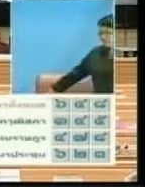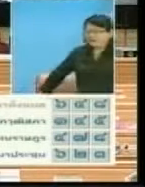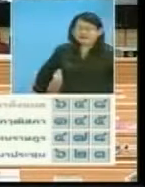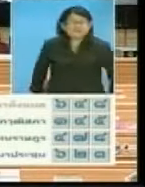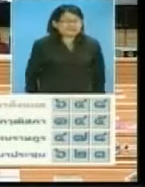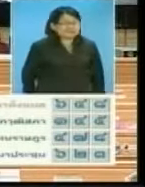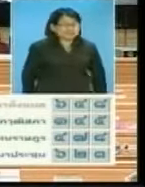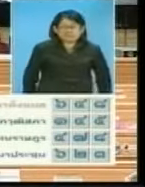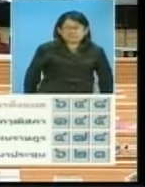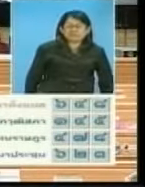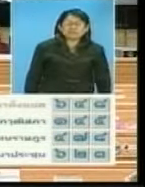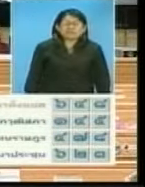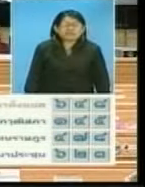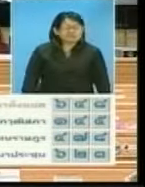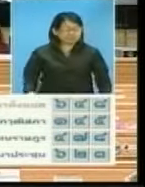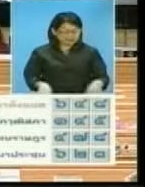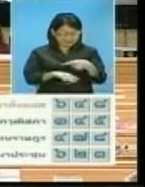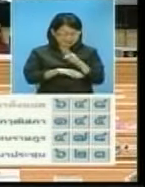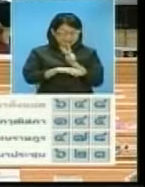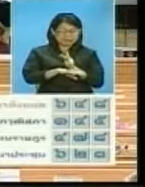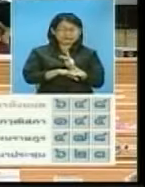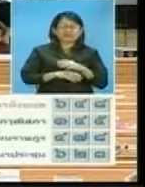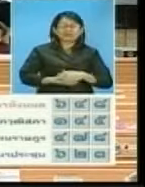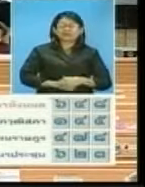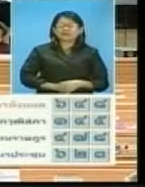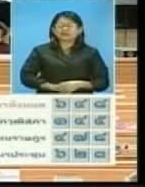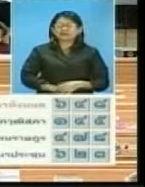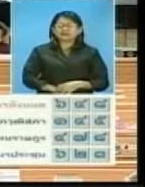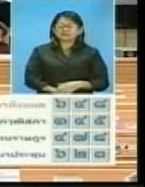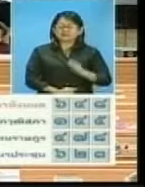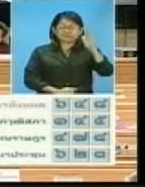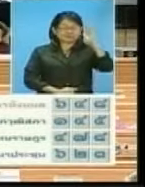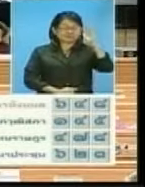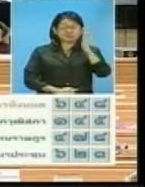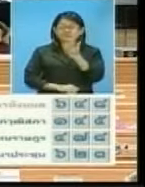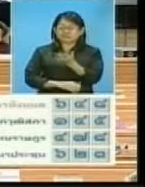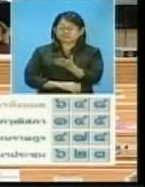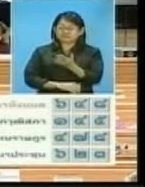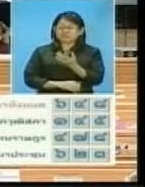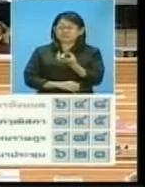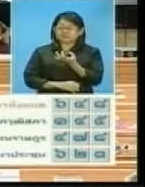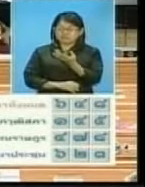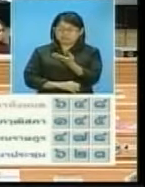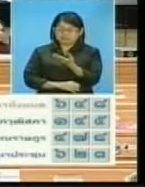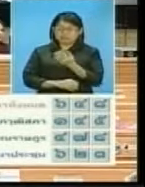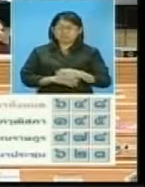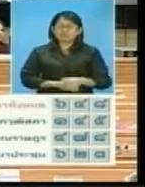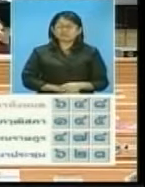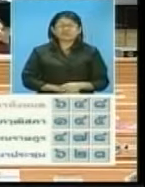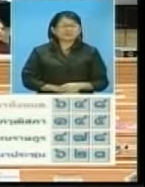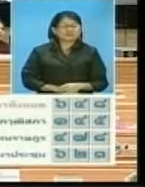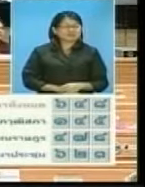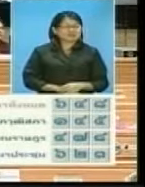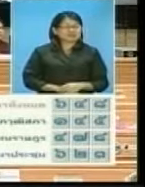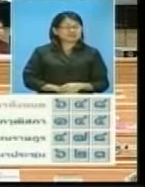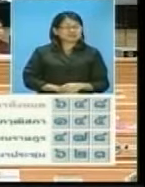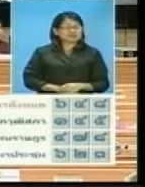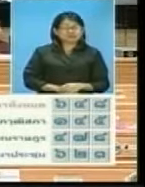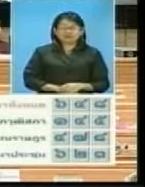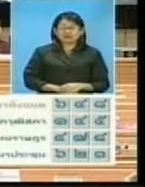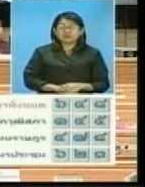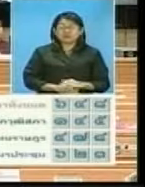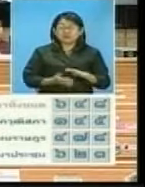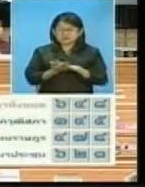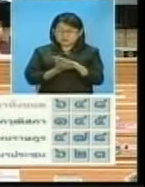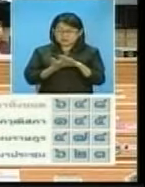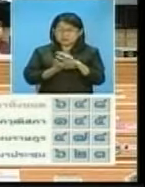กราบเรียนท่านประธานรัฐสภาที่เคารพ ชละกับผมมีอะไรครับเชิญฮะ ขออภัยท่านวุ